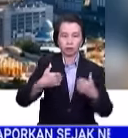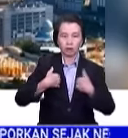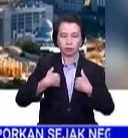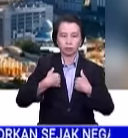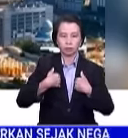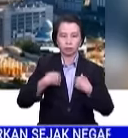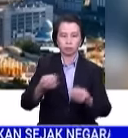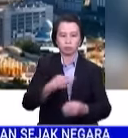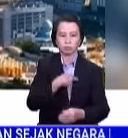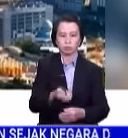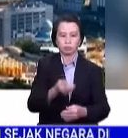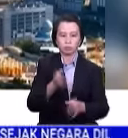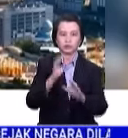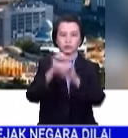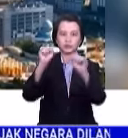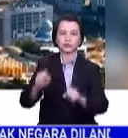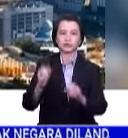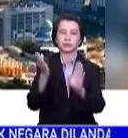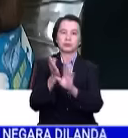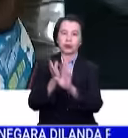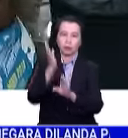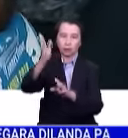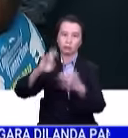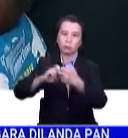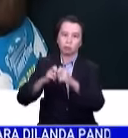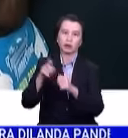mengganggu-gugat sistem perbankan negara kita.